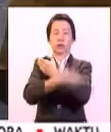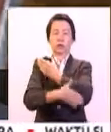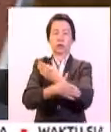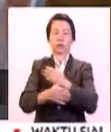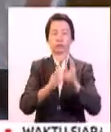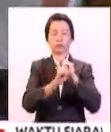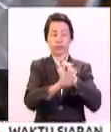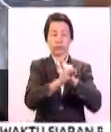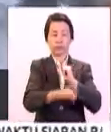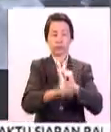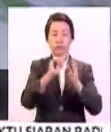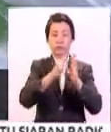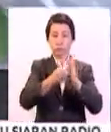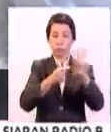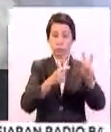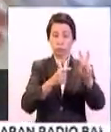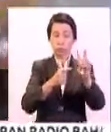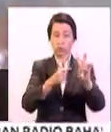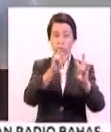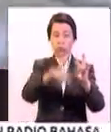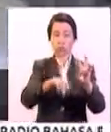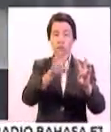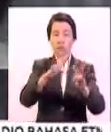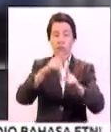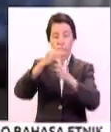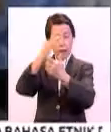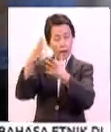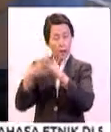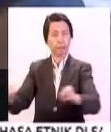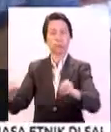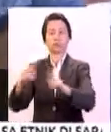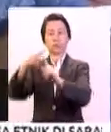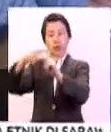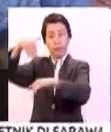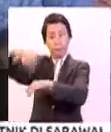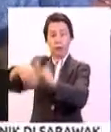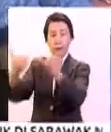bermula 27 April lalu tamat tengah malam ini.